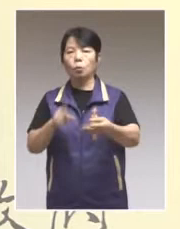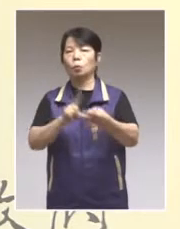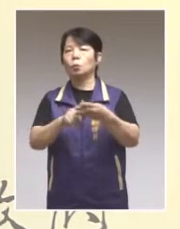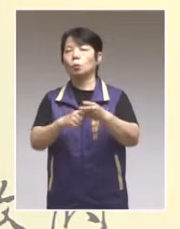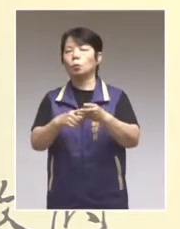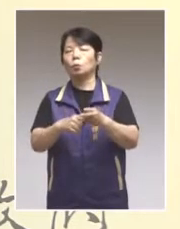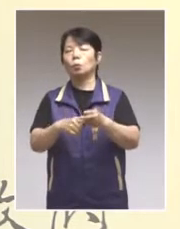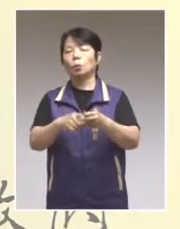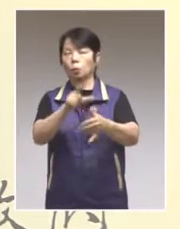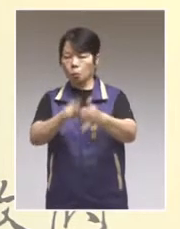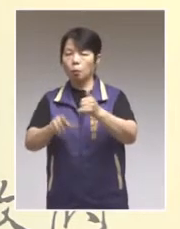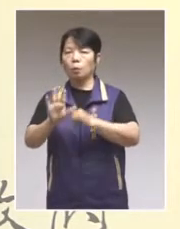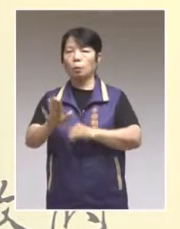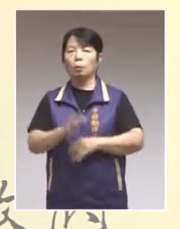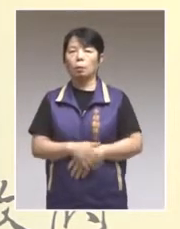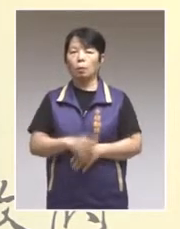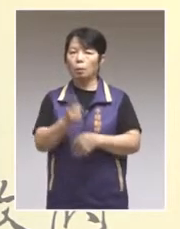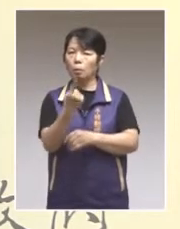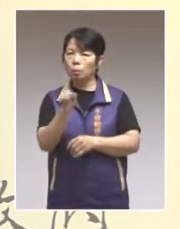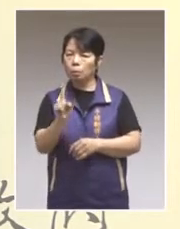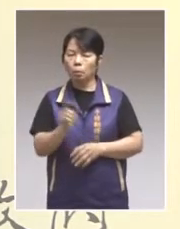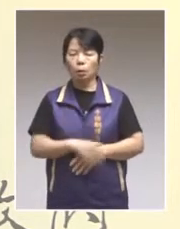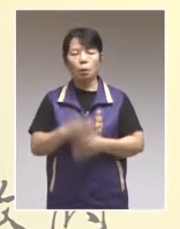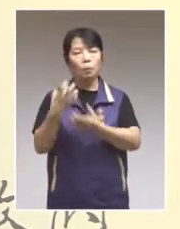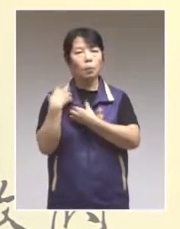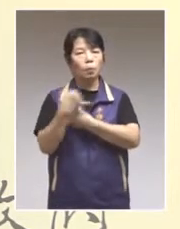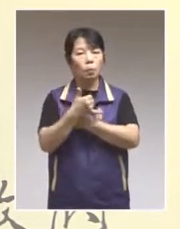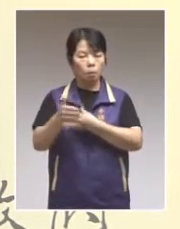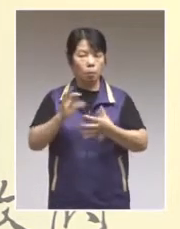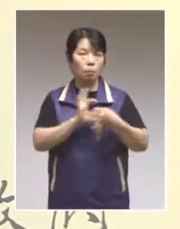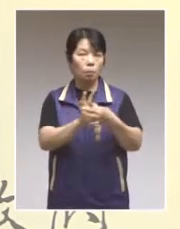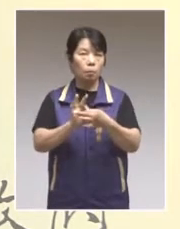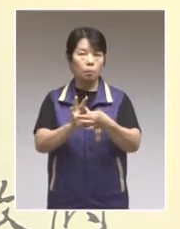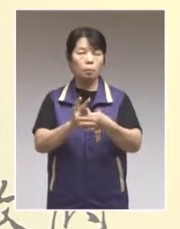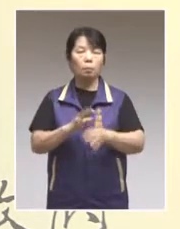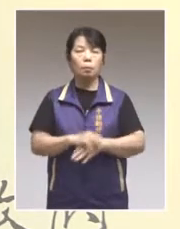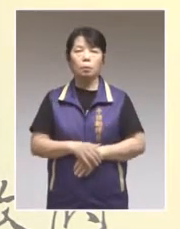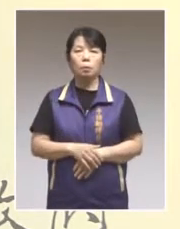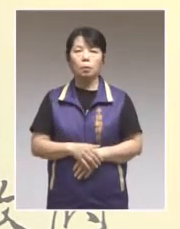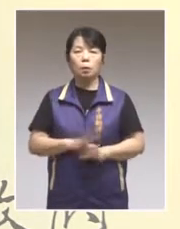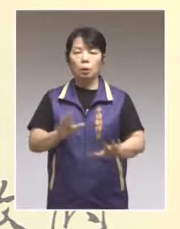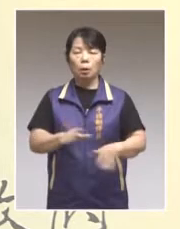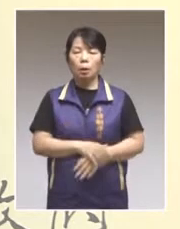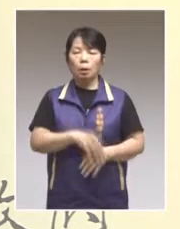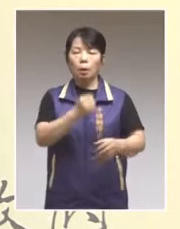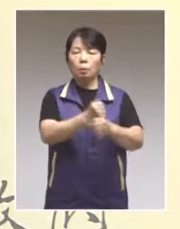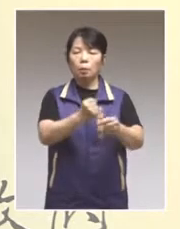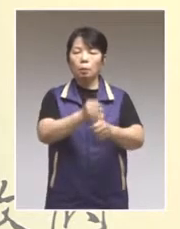何。那在跟负责人这一部分的一个关系，那我想各个职